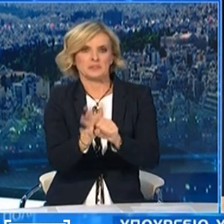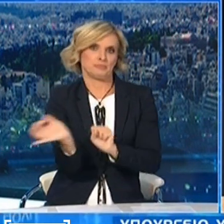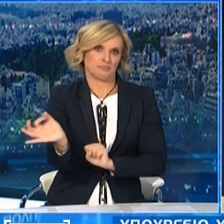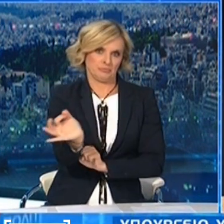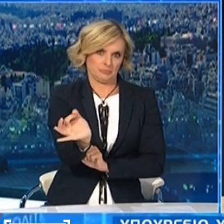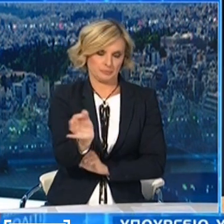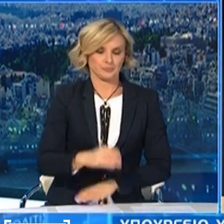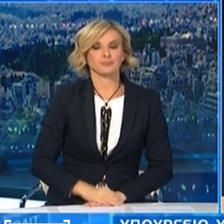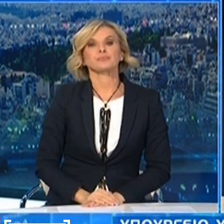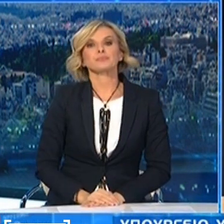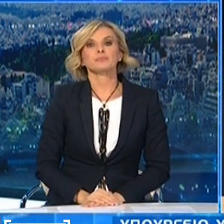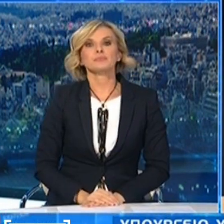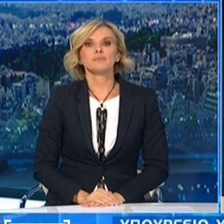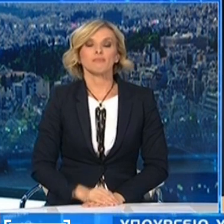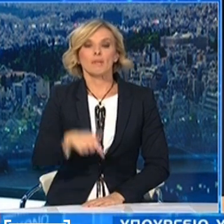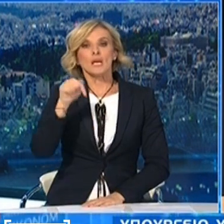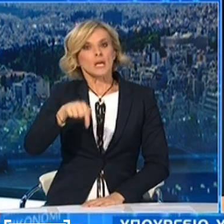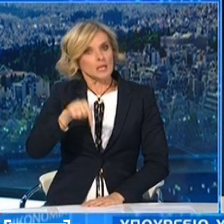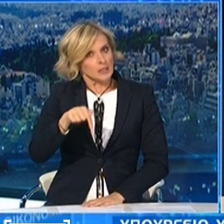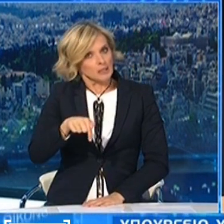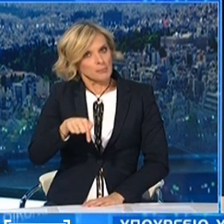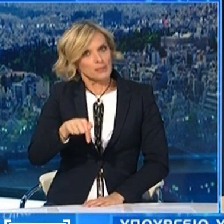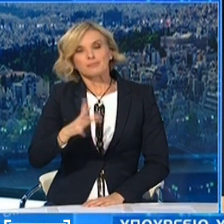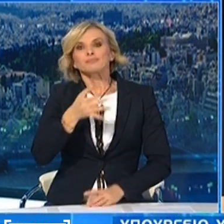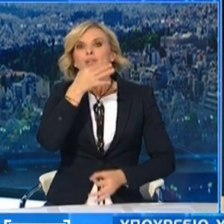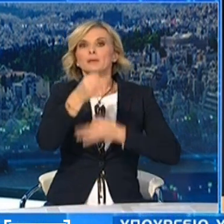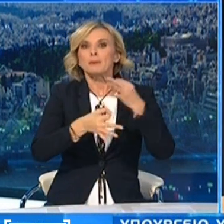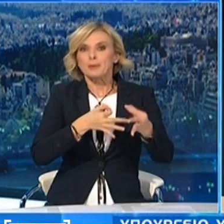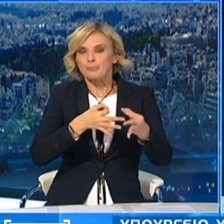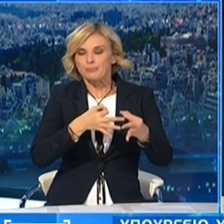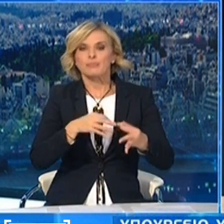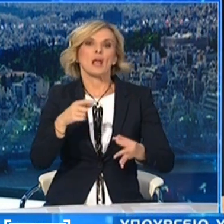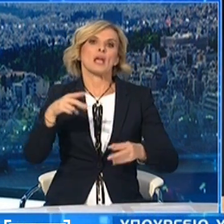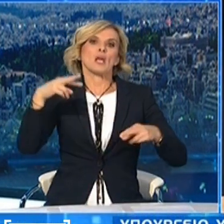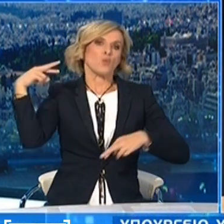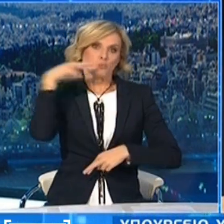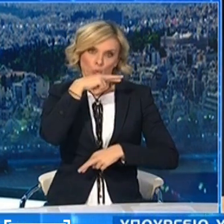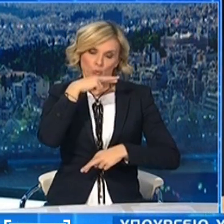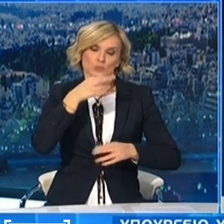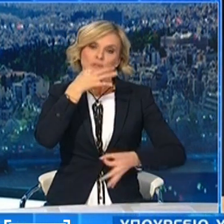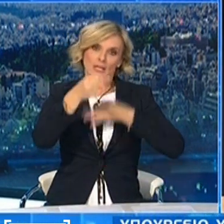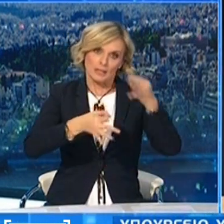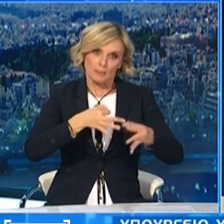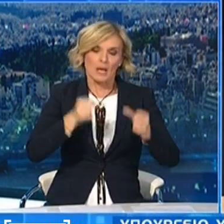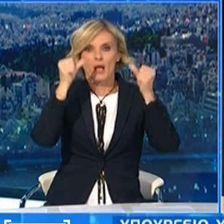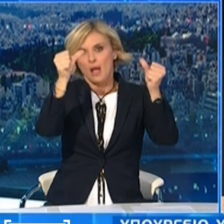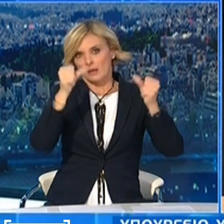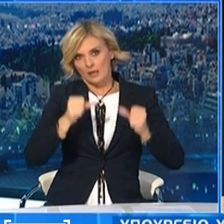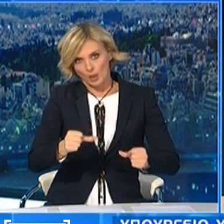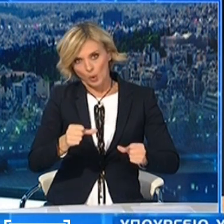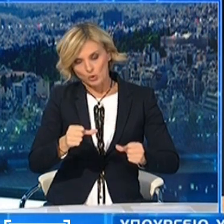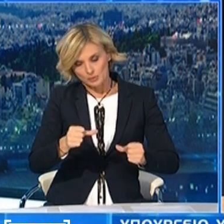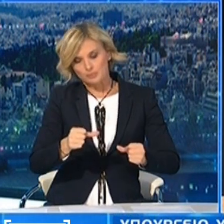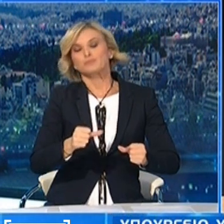αυτό να αναφερθώ στο ζήτημα που προέκυψε σήμερα με την παρουσία φιλάθλων στους ποδοσφαιρικούς αγώνες της Super League. Τις προηγούμενες εβδομάδες είχε